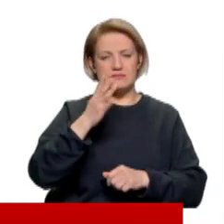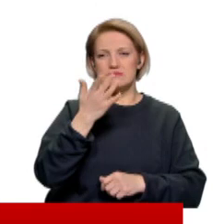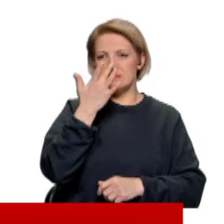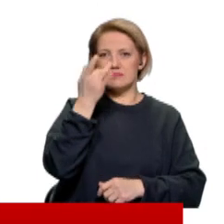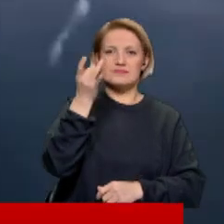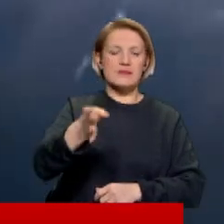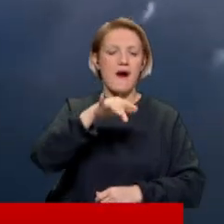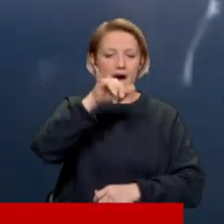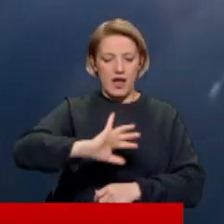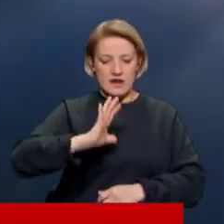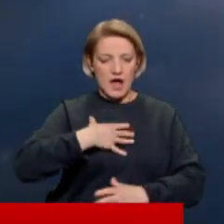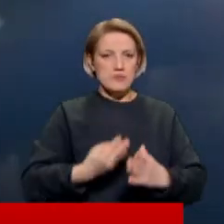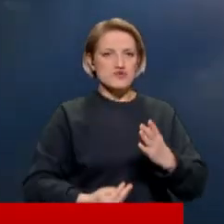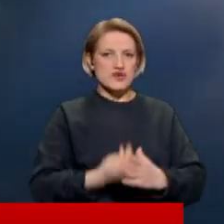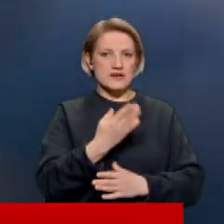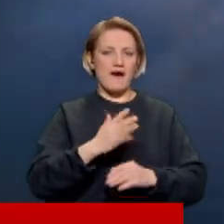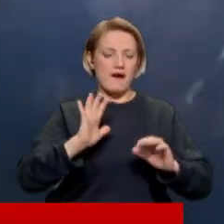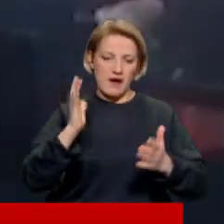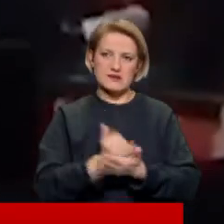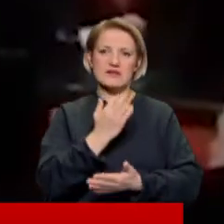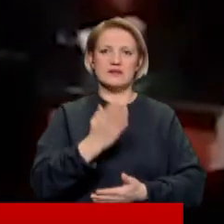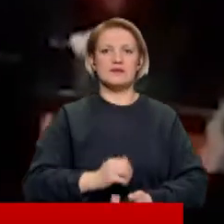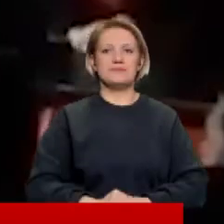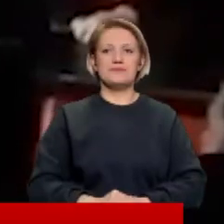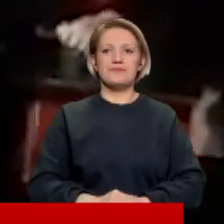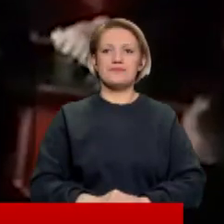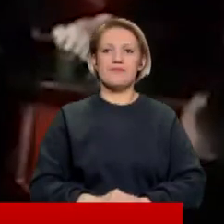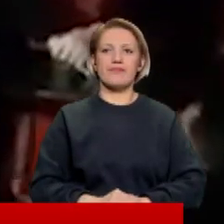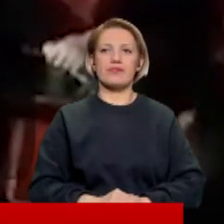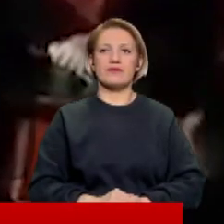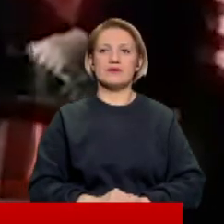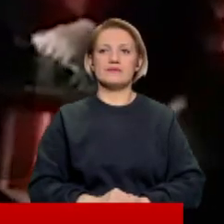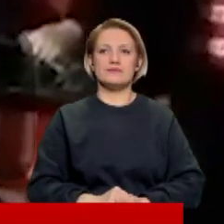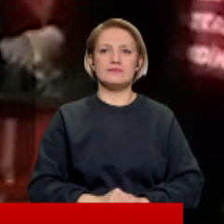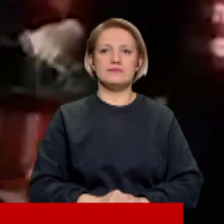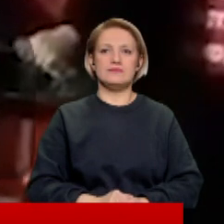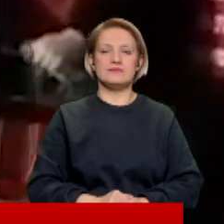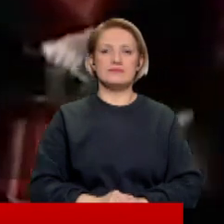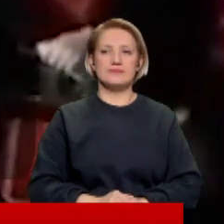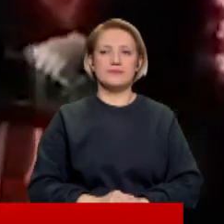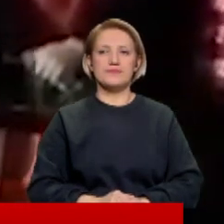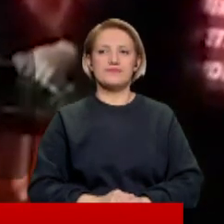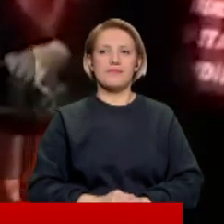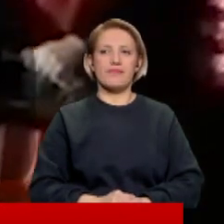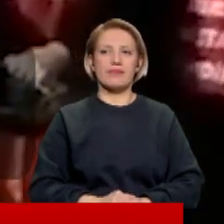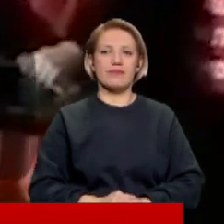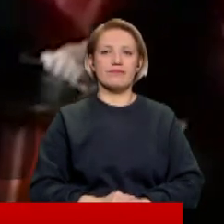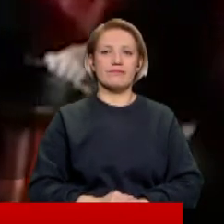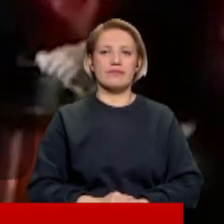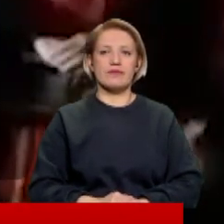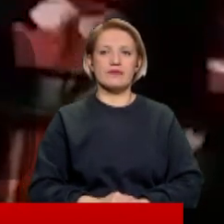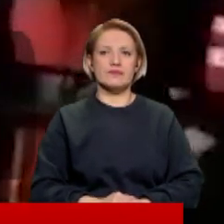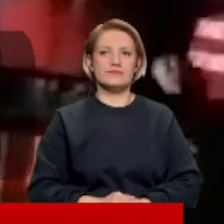hiçbiri. Haklarına sahip çıktılar, kazandılar. Her şey sizin ananızın aç sütü gibi